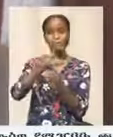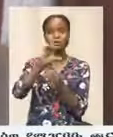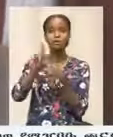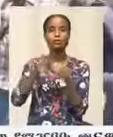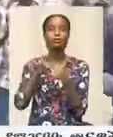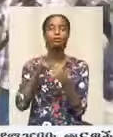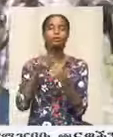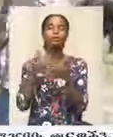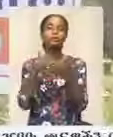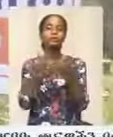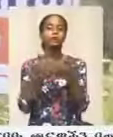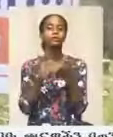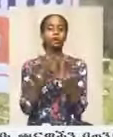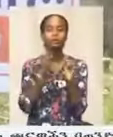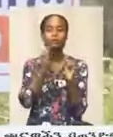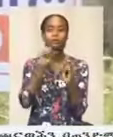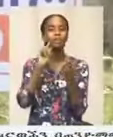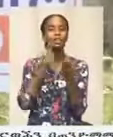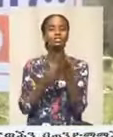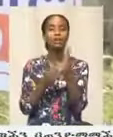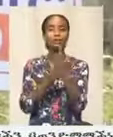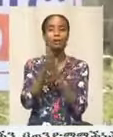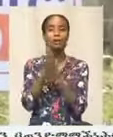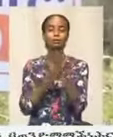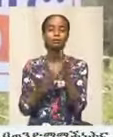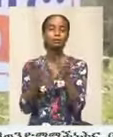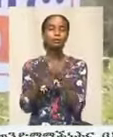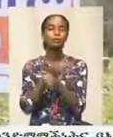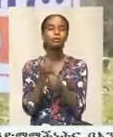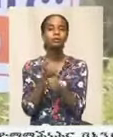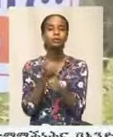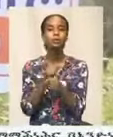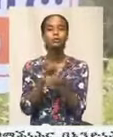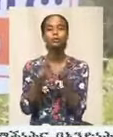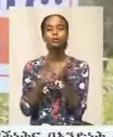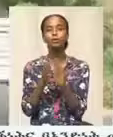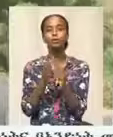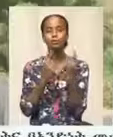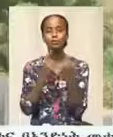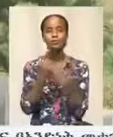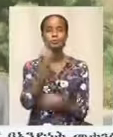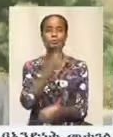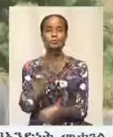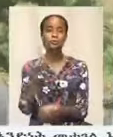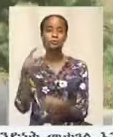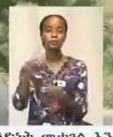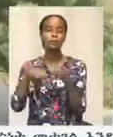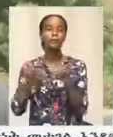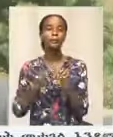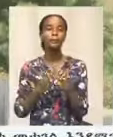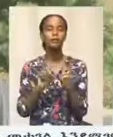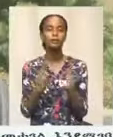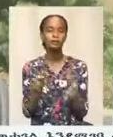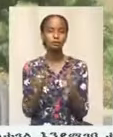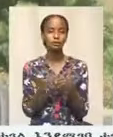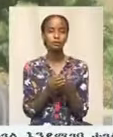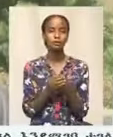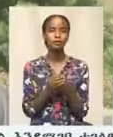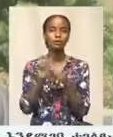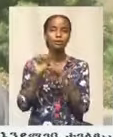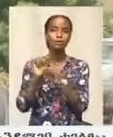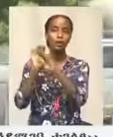ተደራሽ ያልሆኑ አካባቢዎችን የመረጃ ፍላጎት ለማሟላት እየተሰራ ስለመሆኑ ተናግረዋል። አንዳንድ አካባቢዎች በተለይም